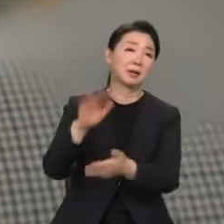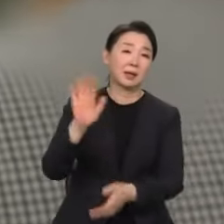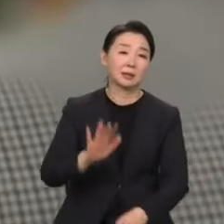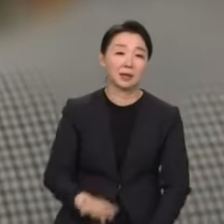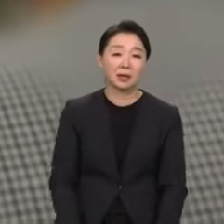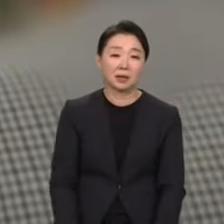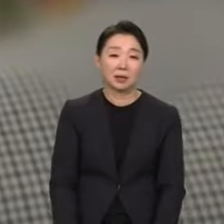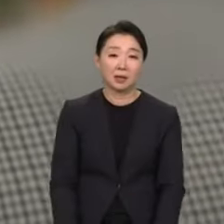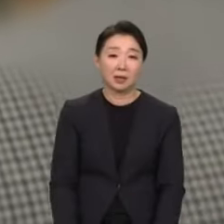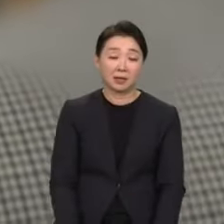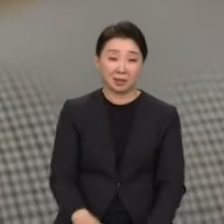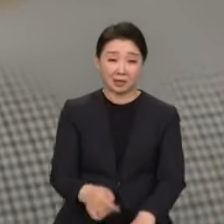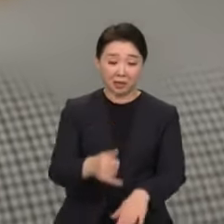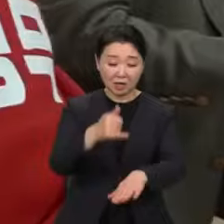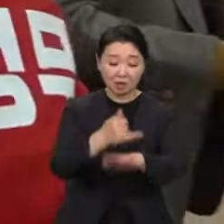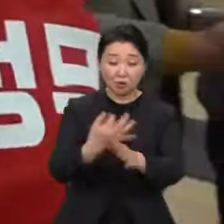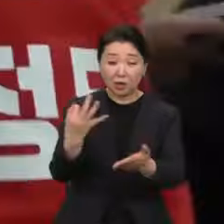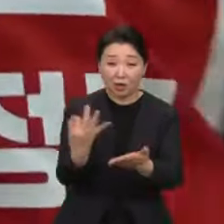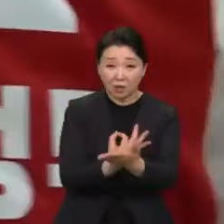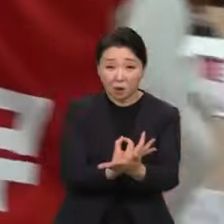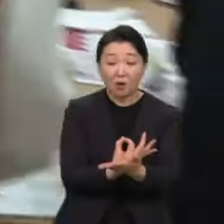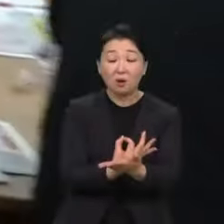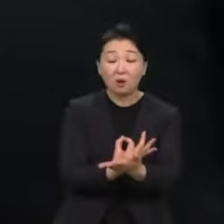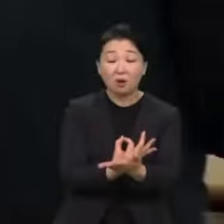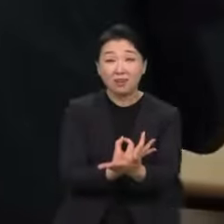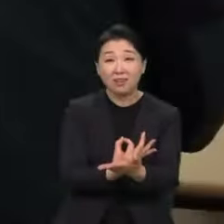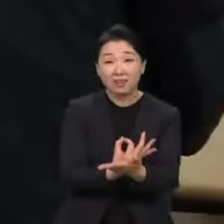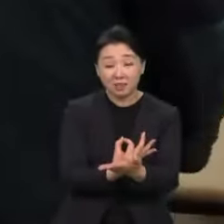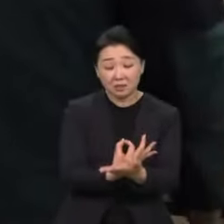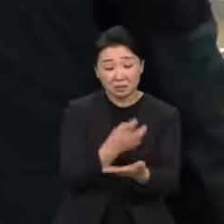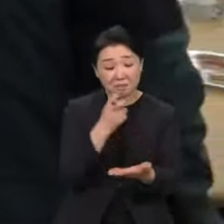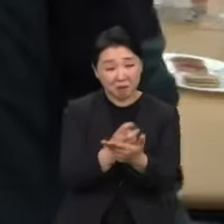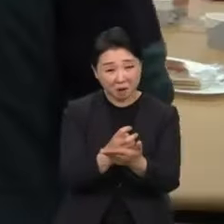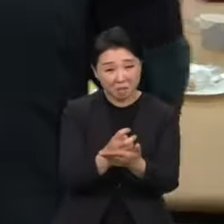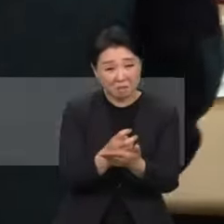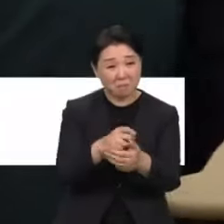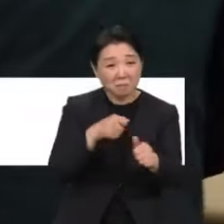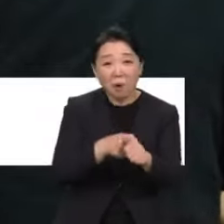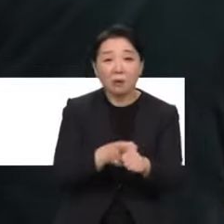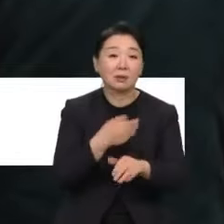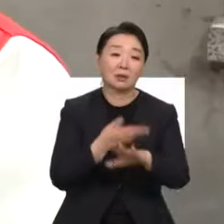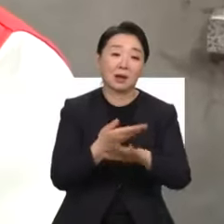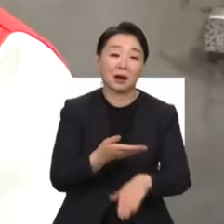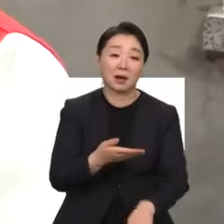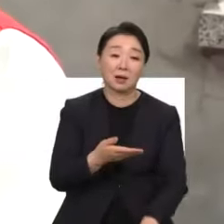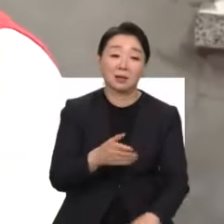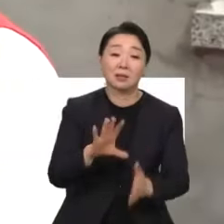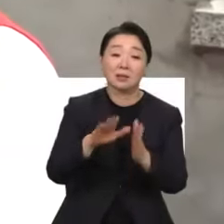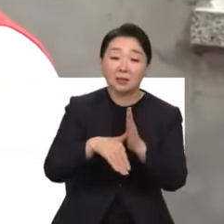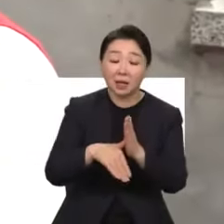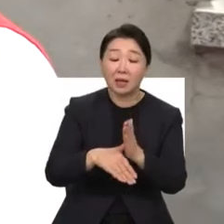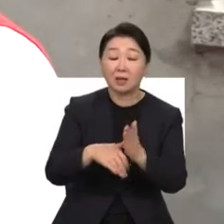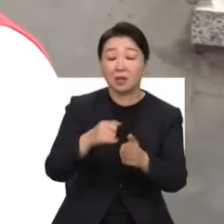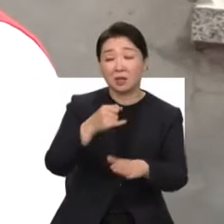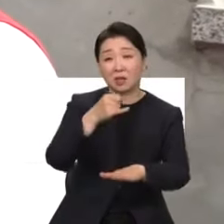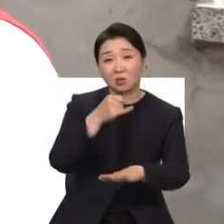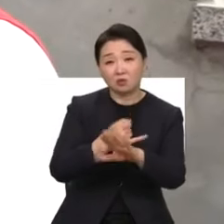후보는 최저임금법 위반 처벌 관련 사실과 다른 말도 했습니다. 그 당시는 사용 최저임금이 처음 막 나왔을